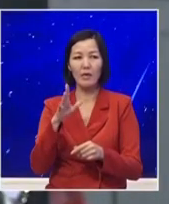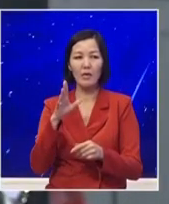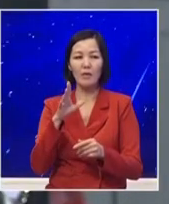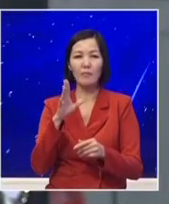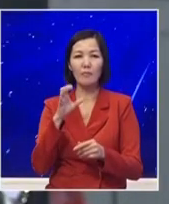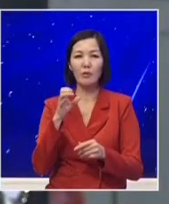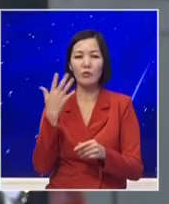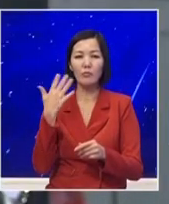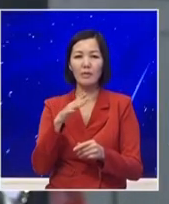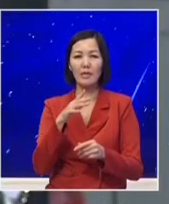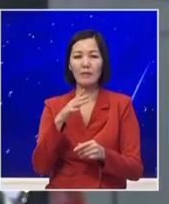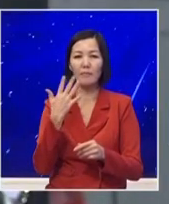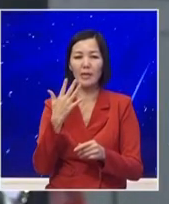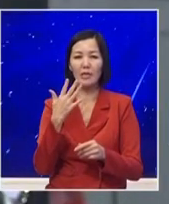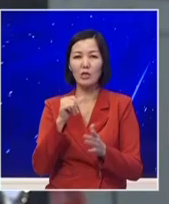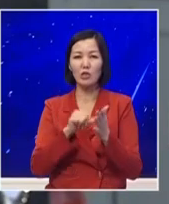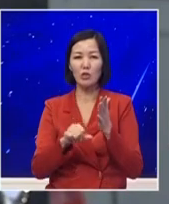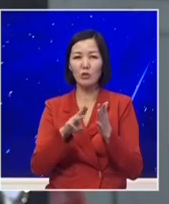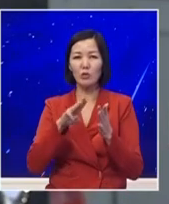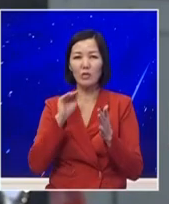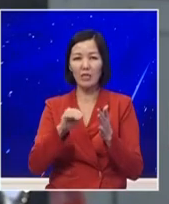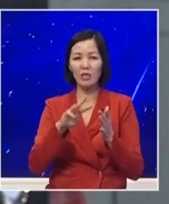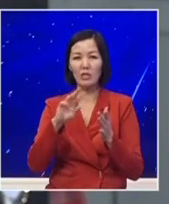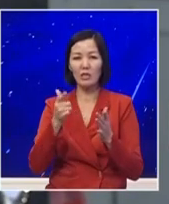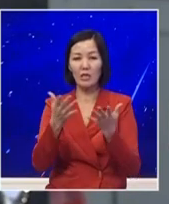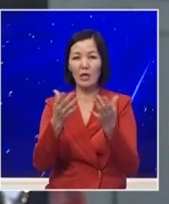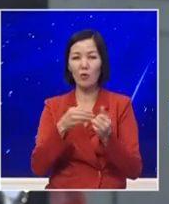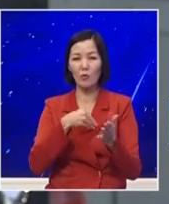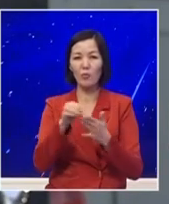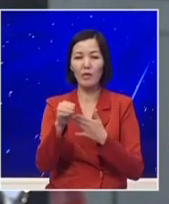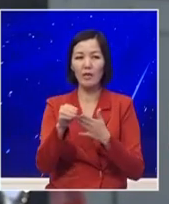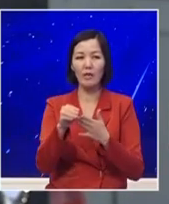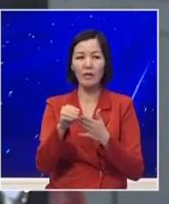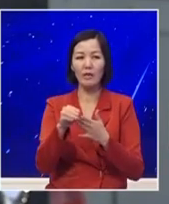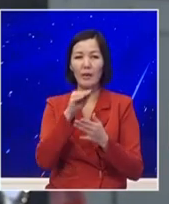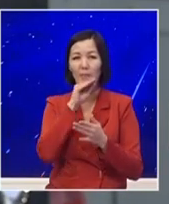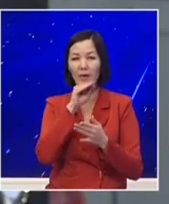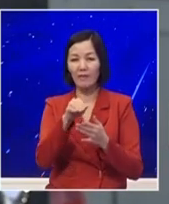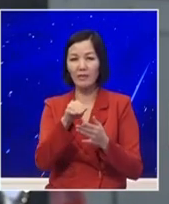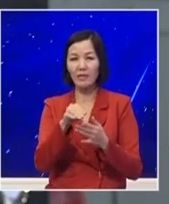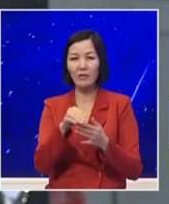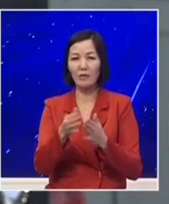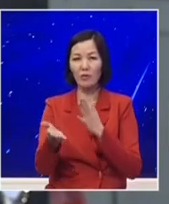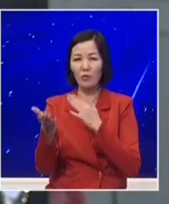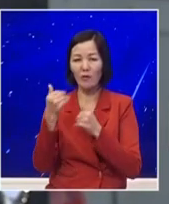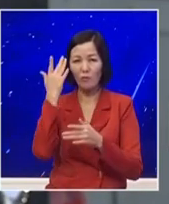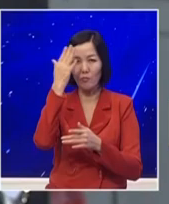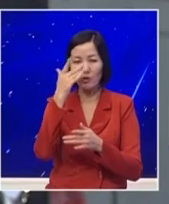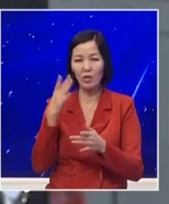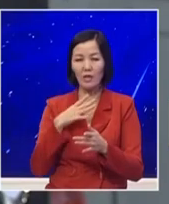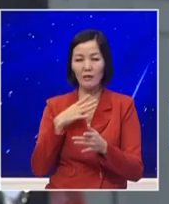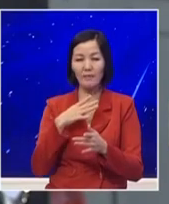555-600 тысяч тенге. Я купила себе, приобрела кушетку профессиональную, о которой давно мечтала,